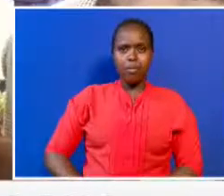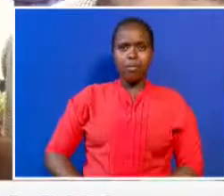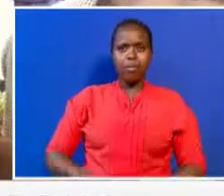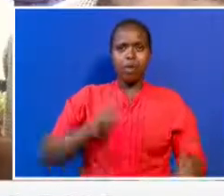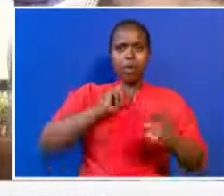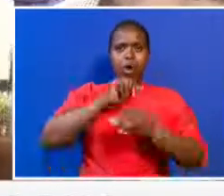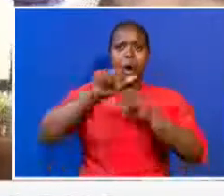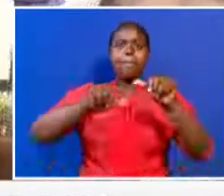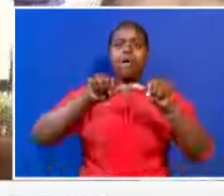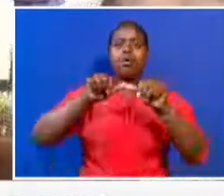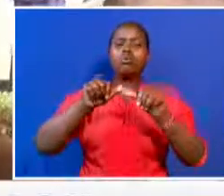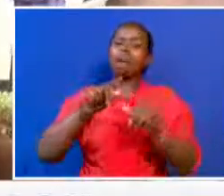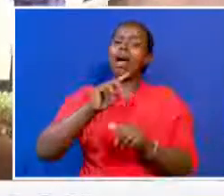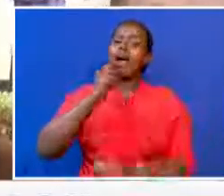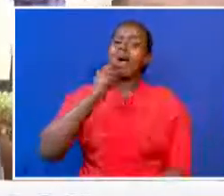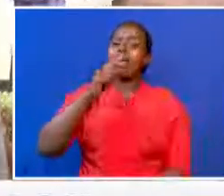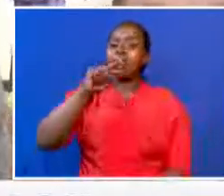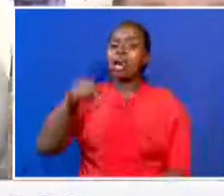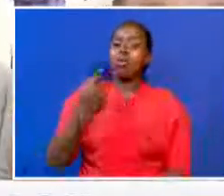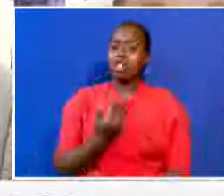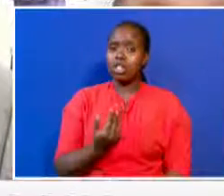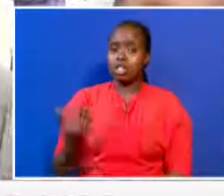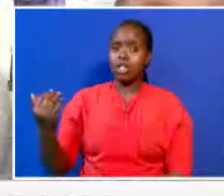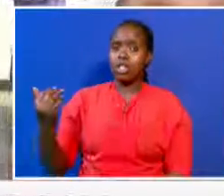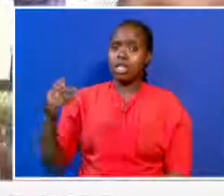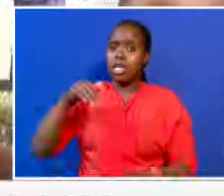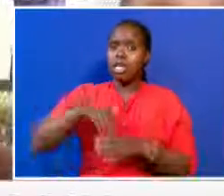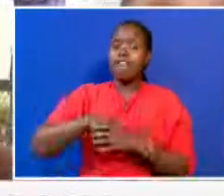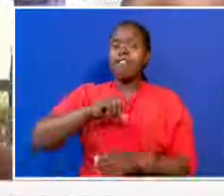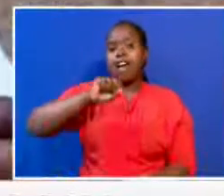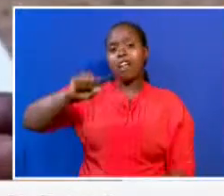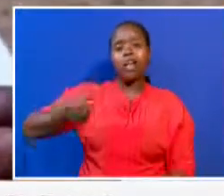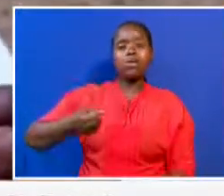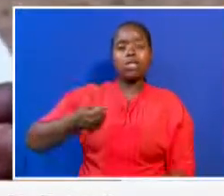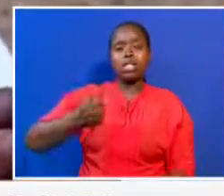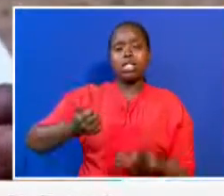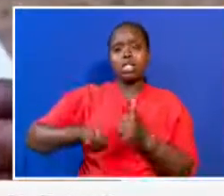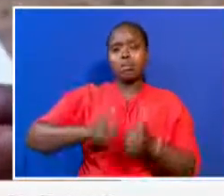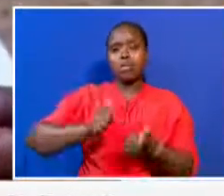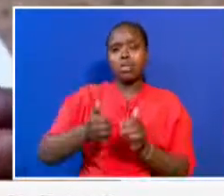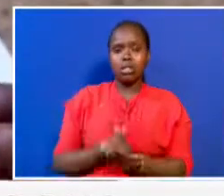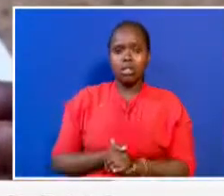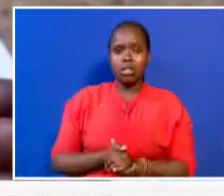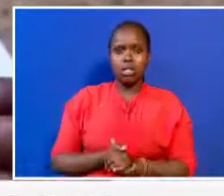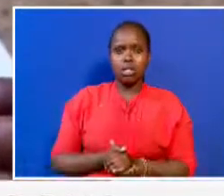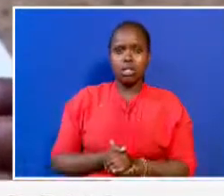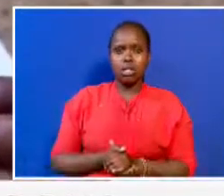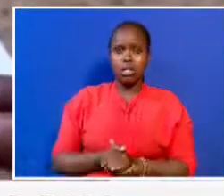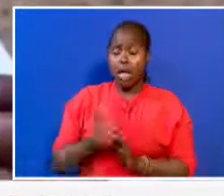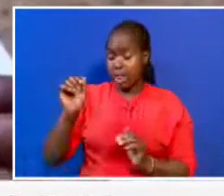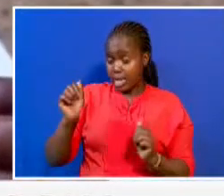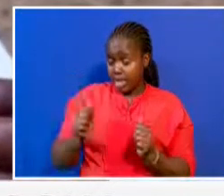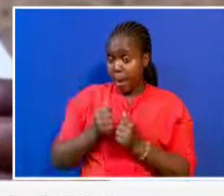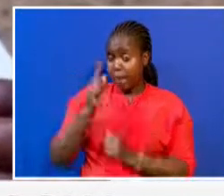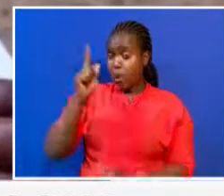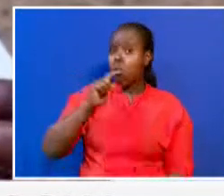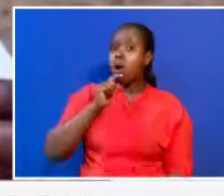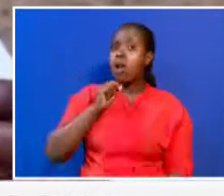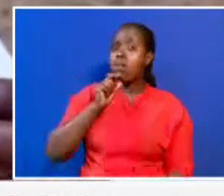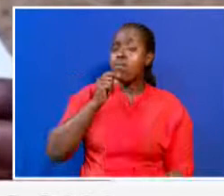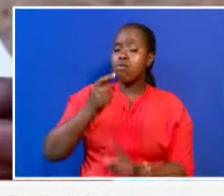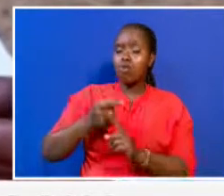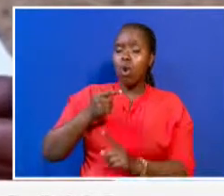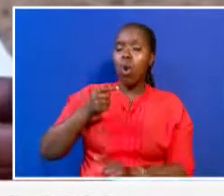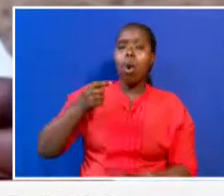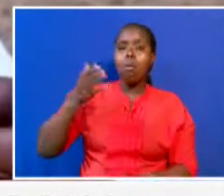about 100,000 children in 5,000 spots. Hayo yakijiri, mvulana mmoja kutoka